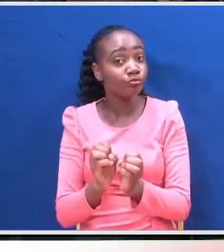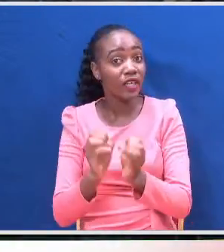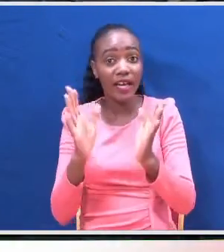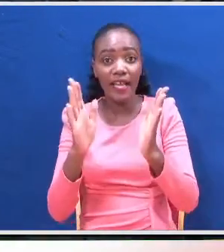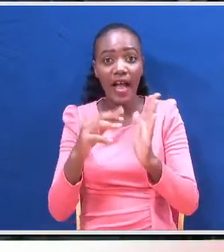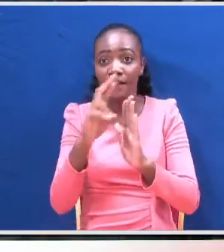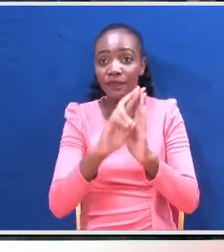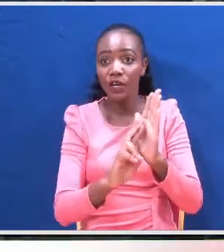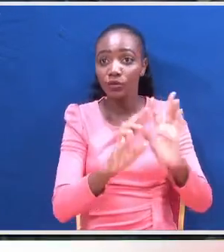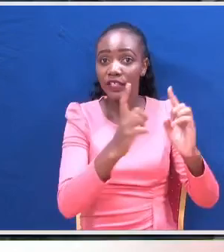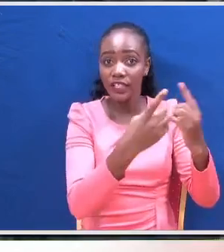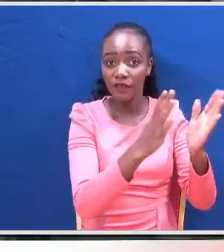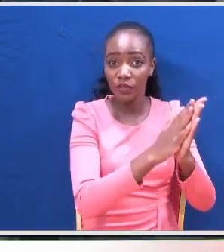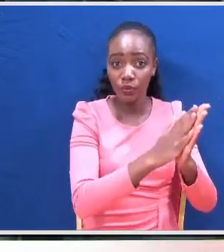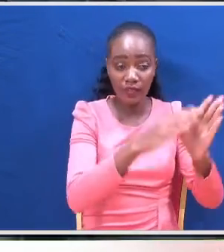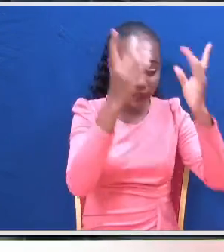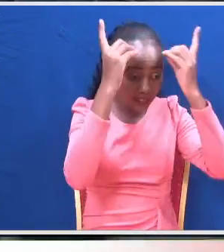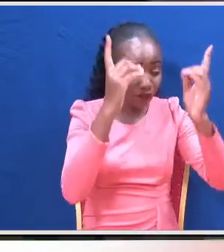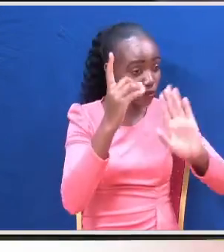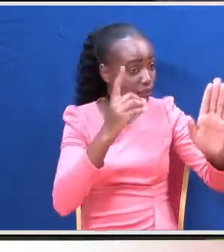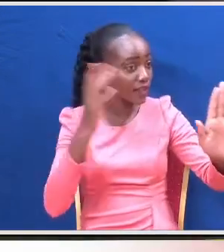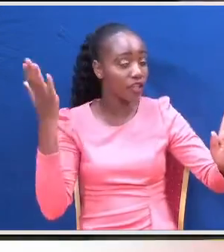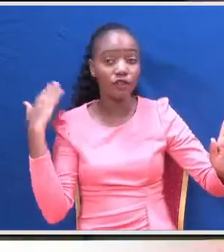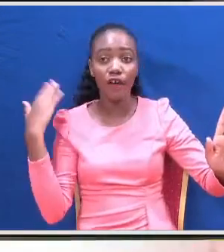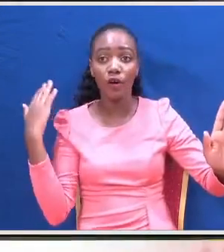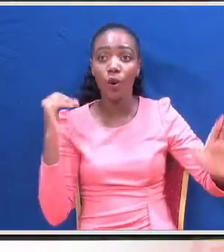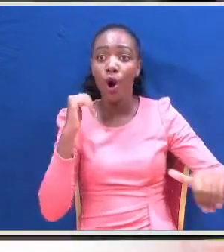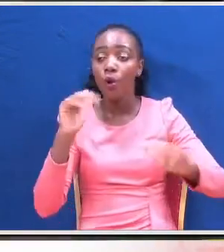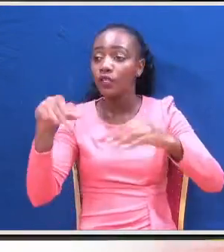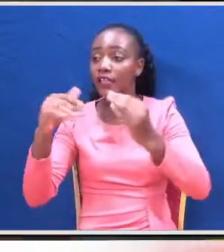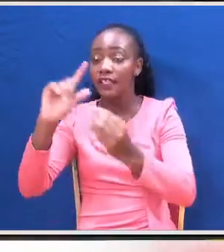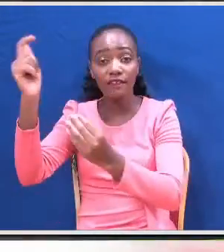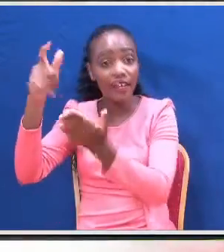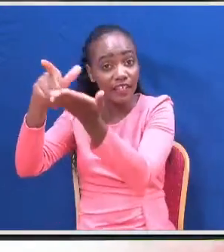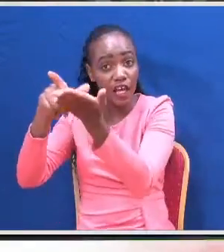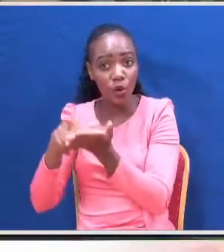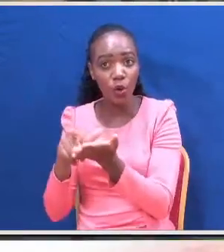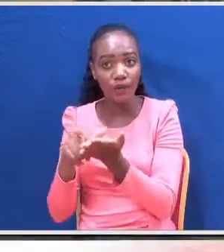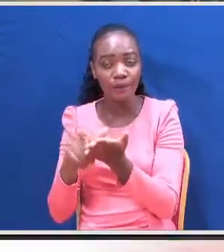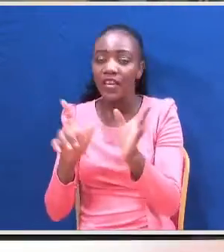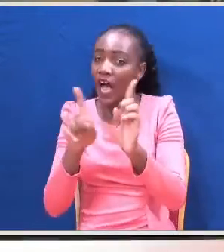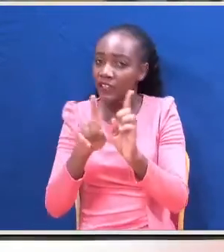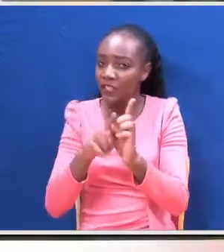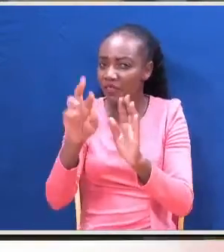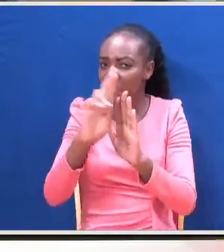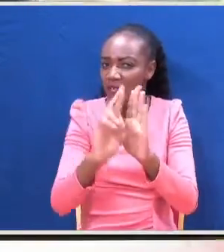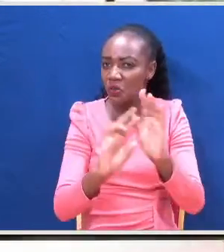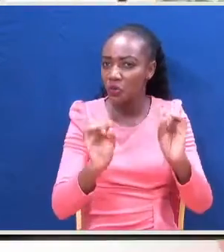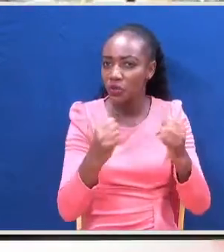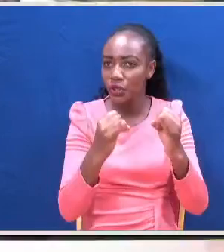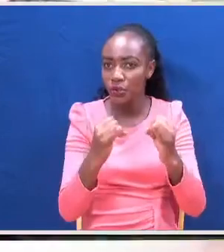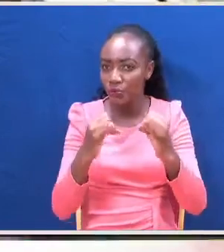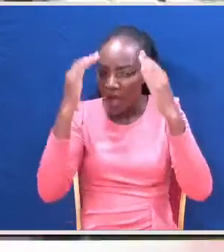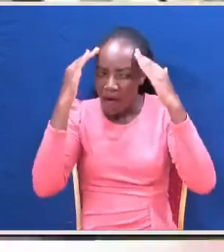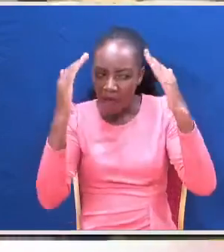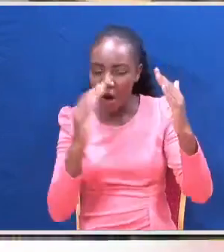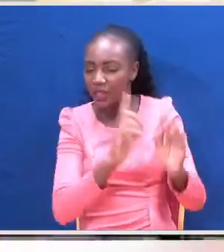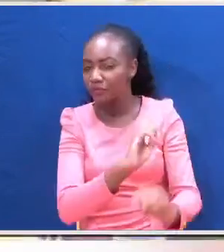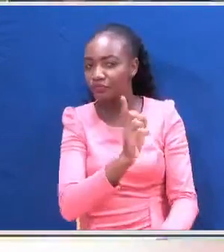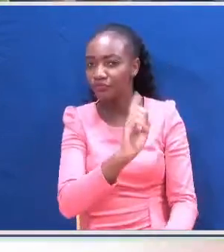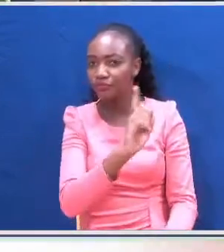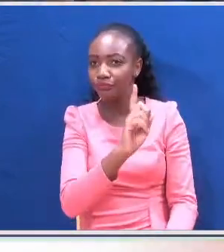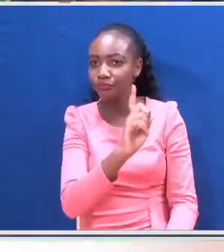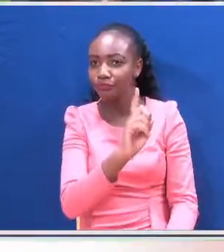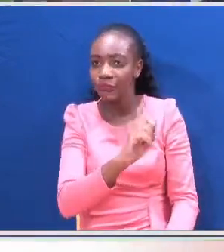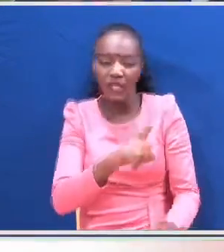ni tofauti na hatua zake za awali za kuipa Kenya mikopo ambapo masharti haya hayakuangaziwa sana,